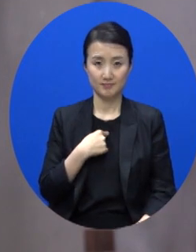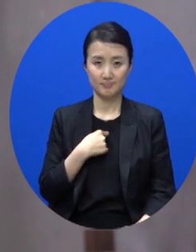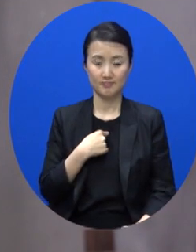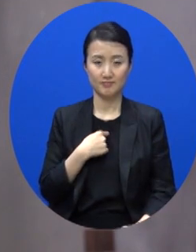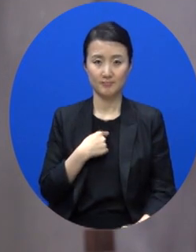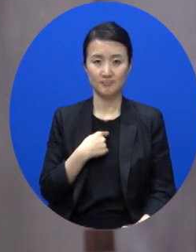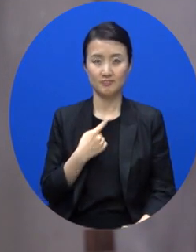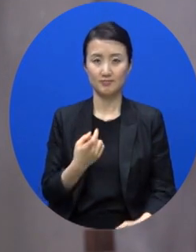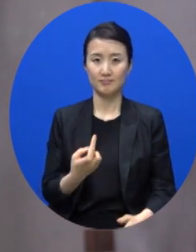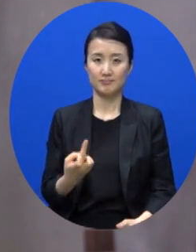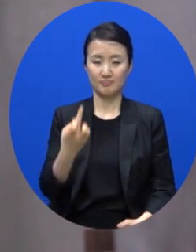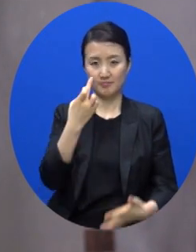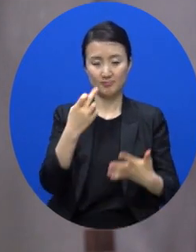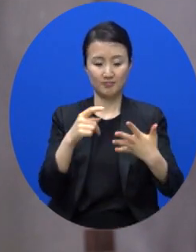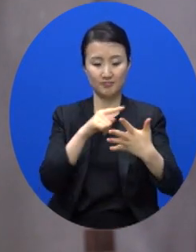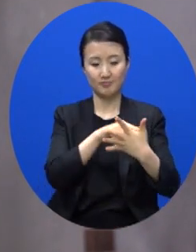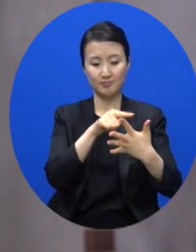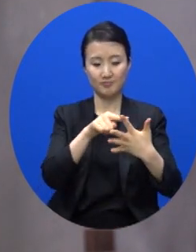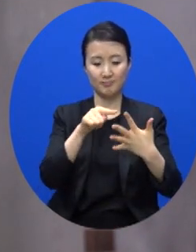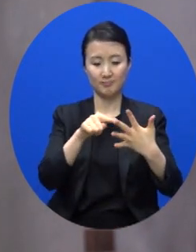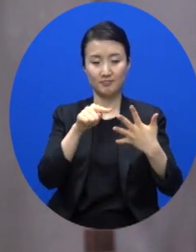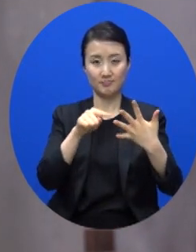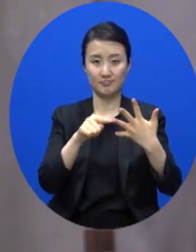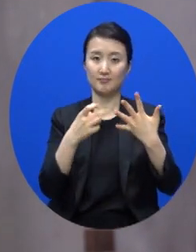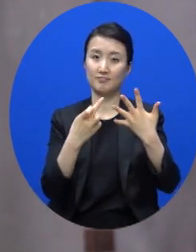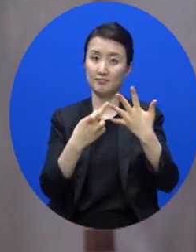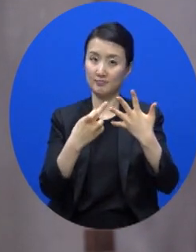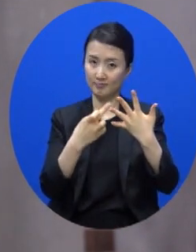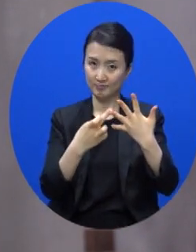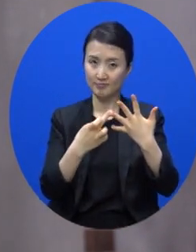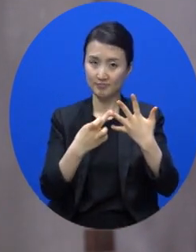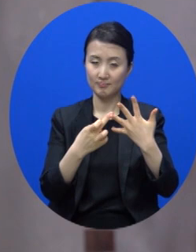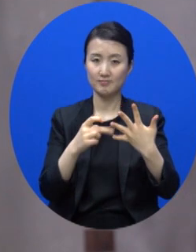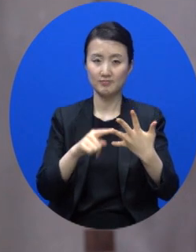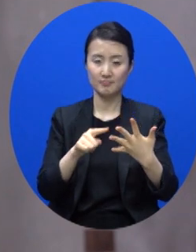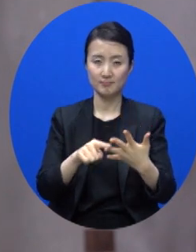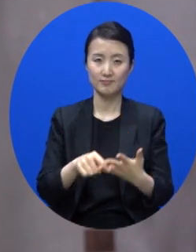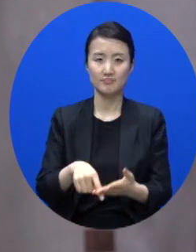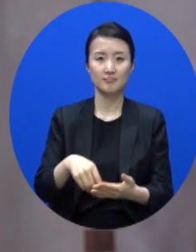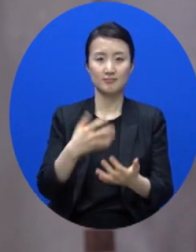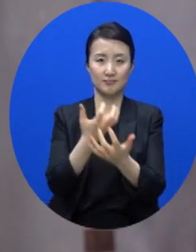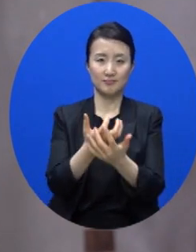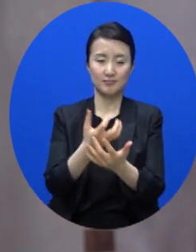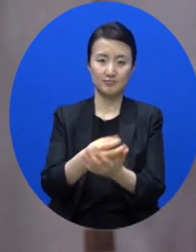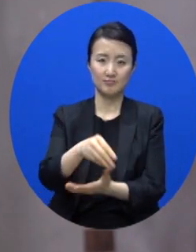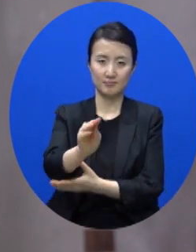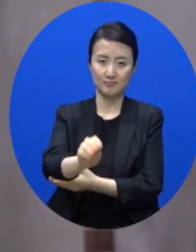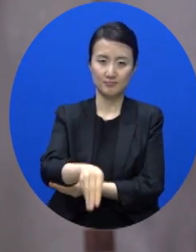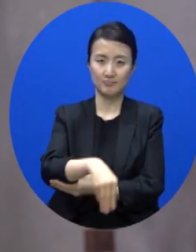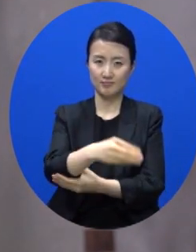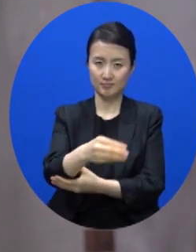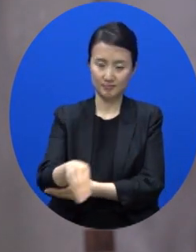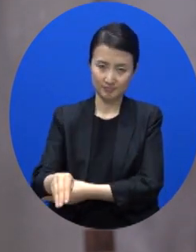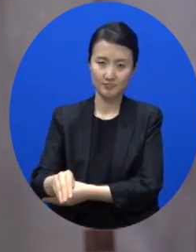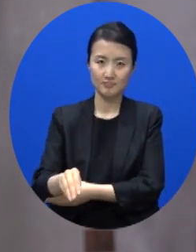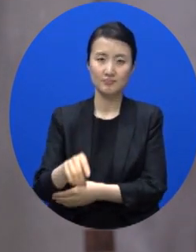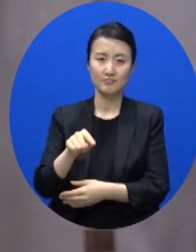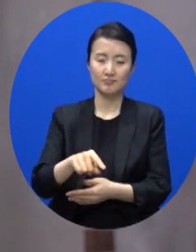형님인 우재 문동원 선생님께서는 그 서예로서